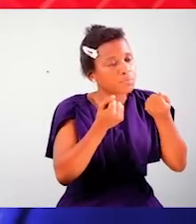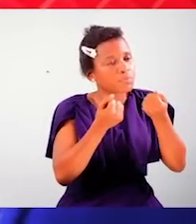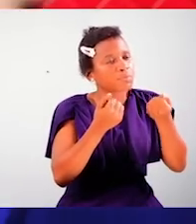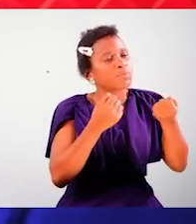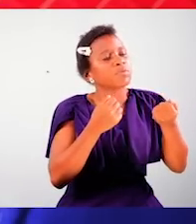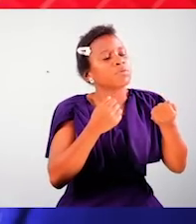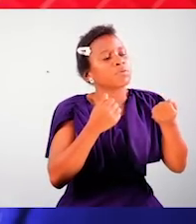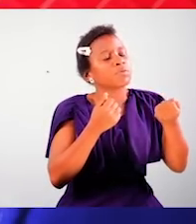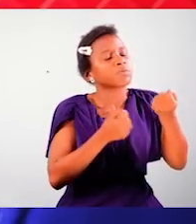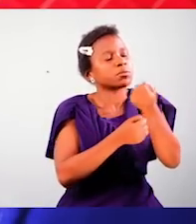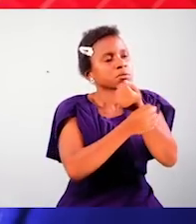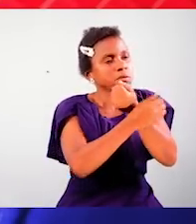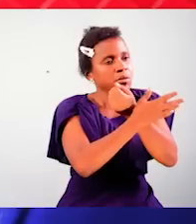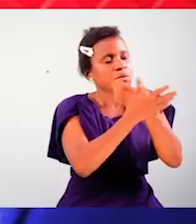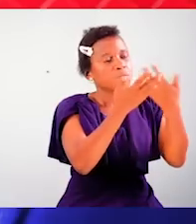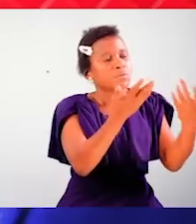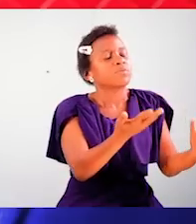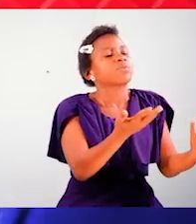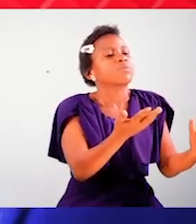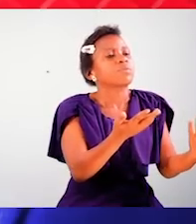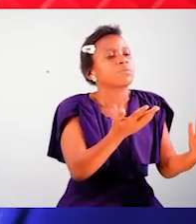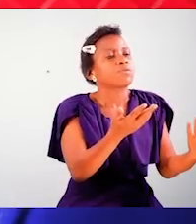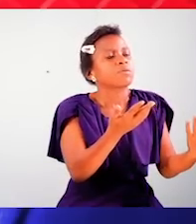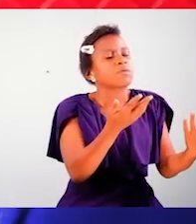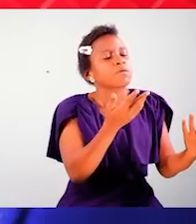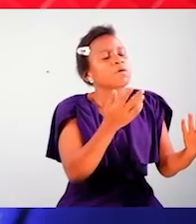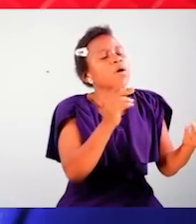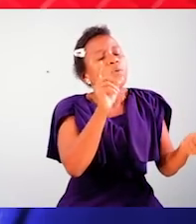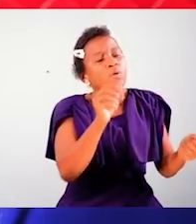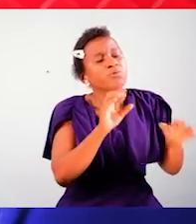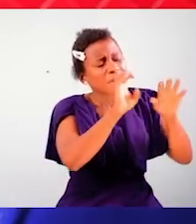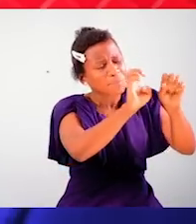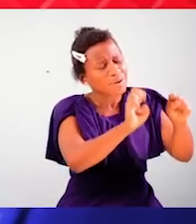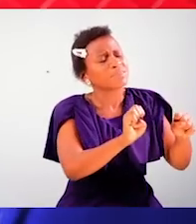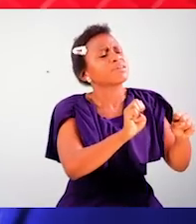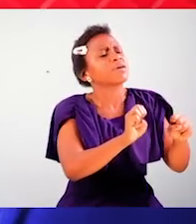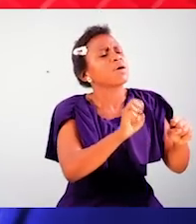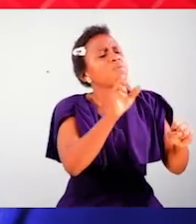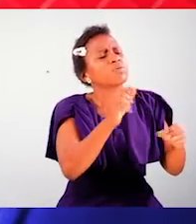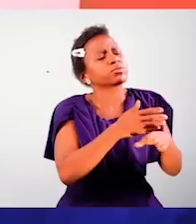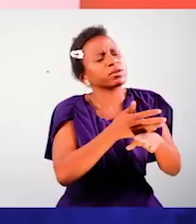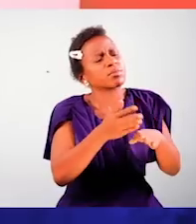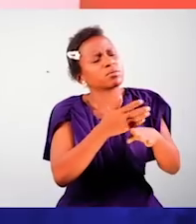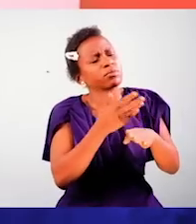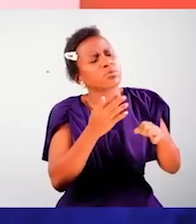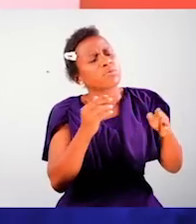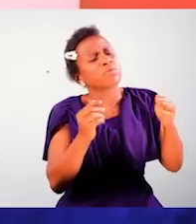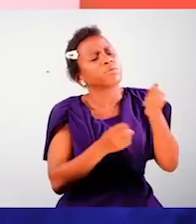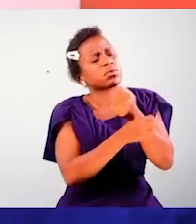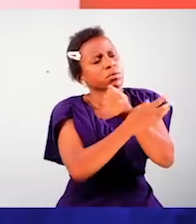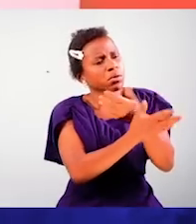TAKUKURU mamlaka ya kukamata watu wanaohusika na rushwa. Mwachie, mpe uhuru